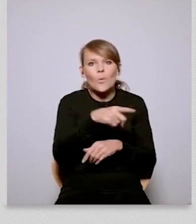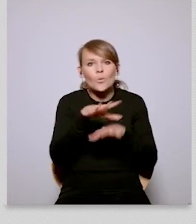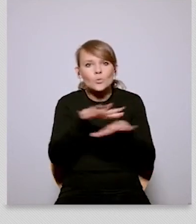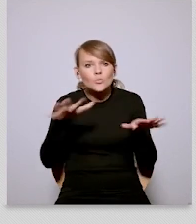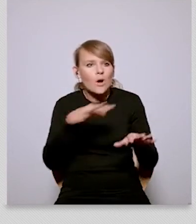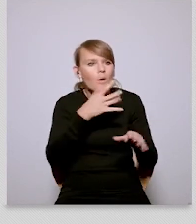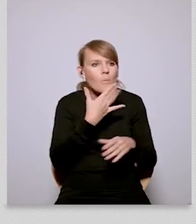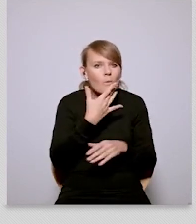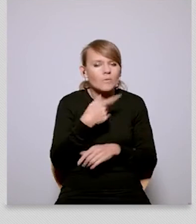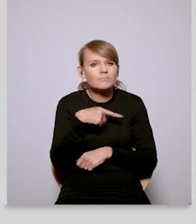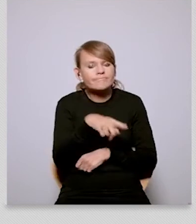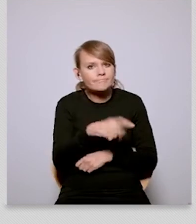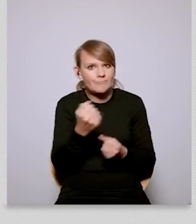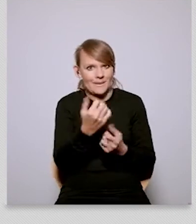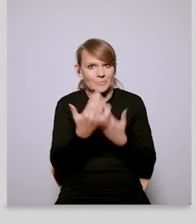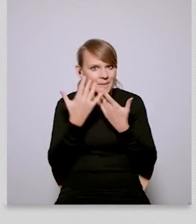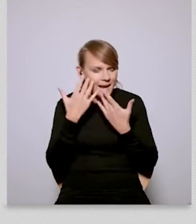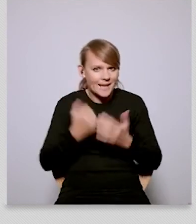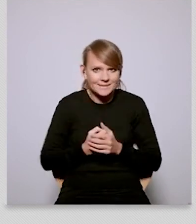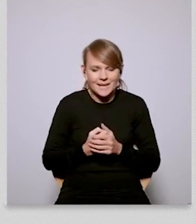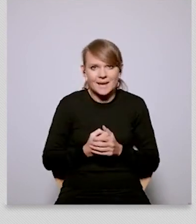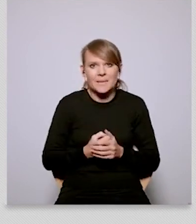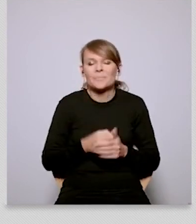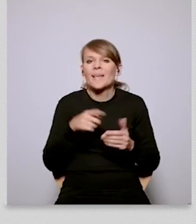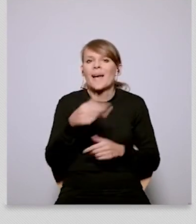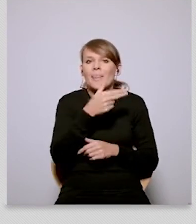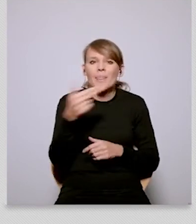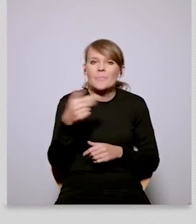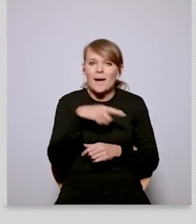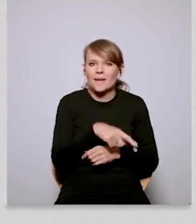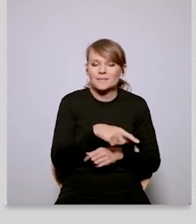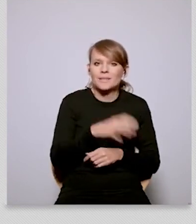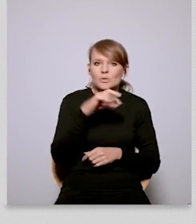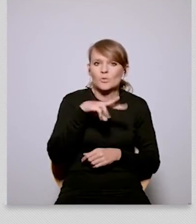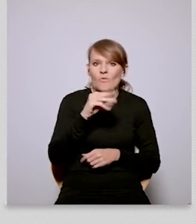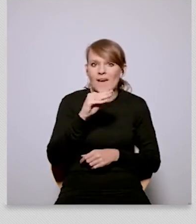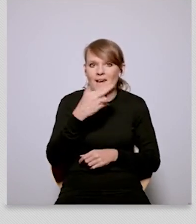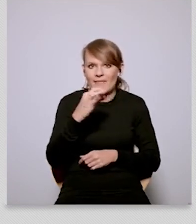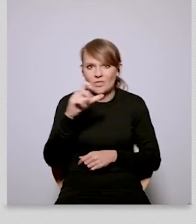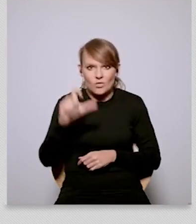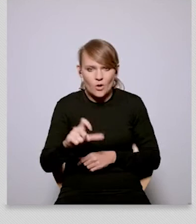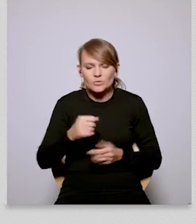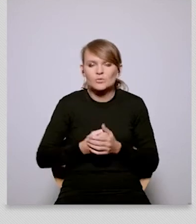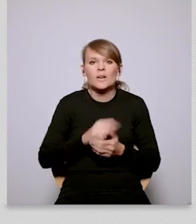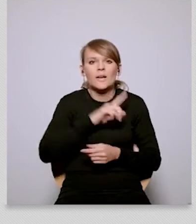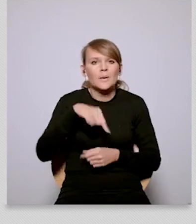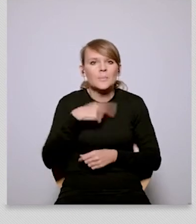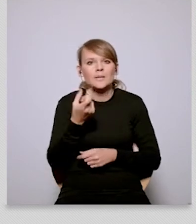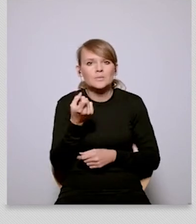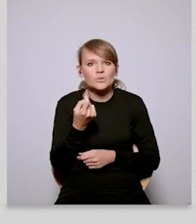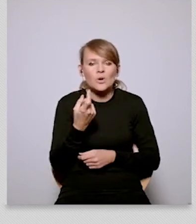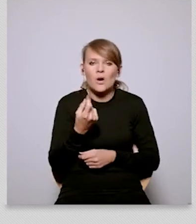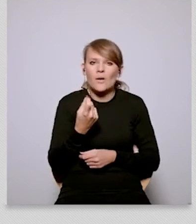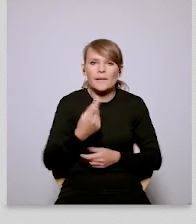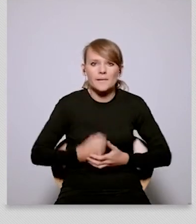co do suwerenności no to moim zdaniem my tutaj jakby borykamy się z takim po prostu